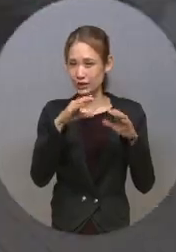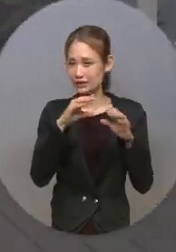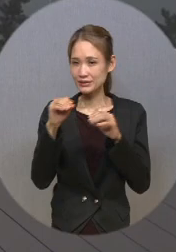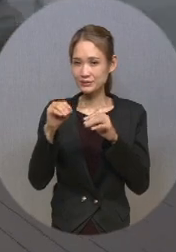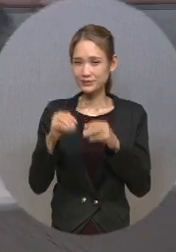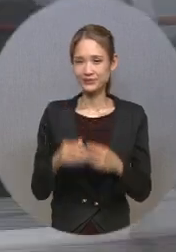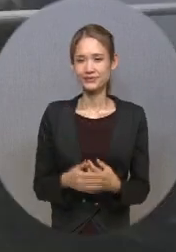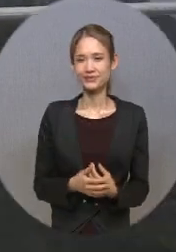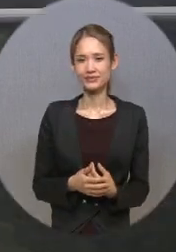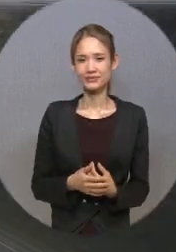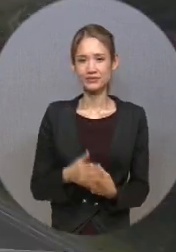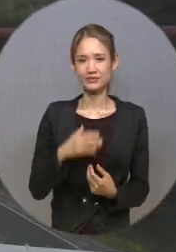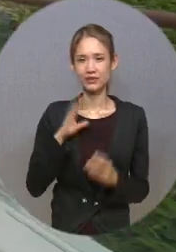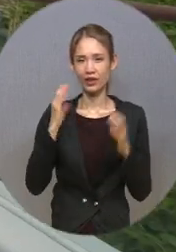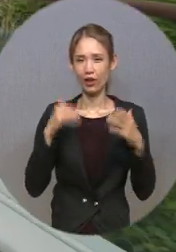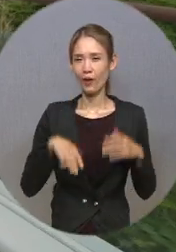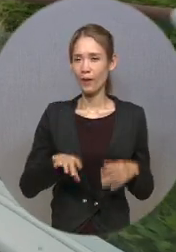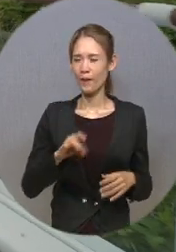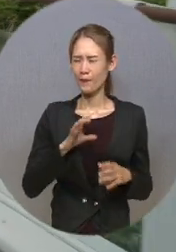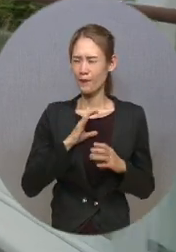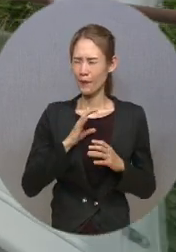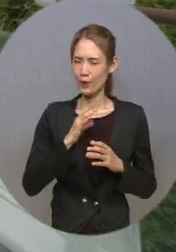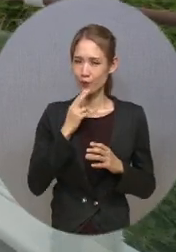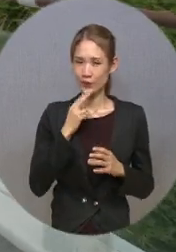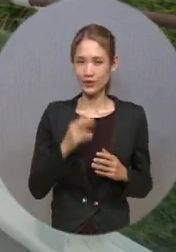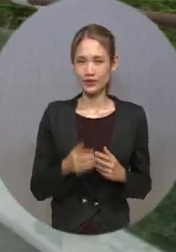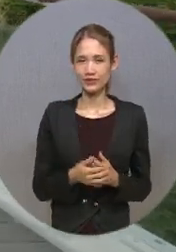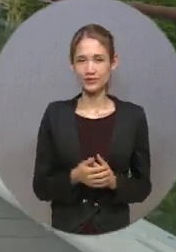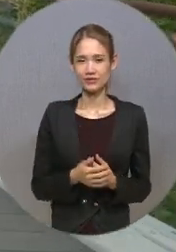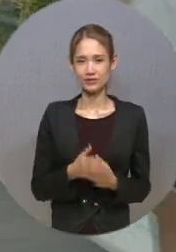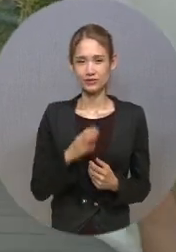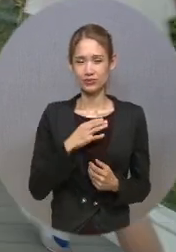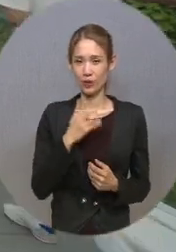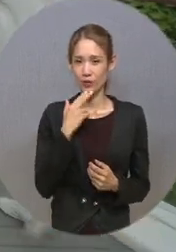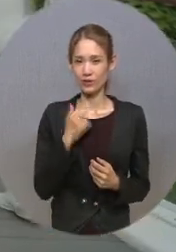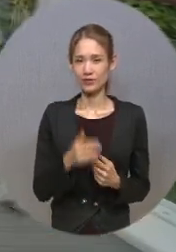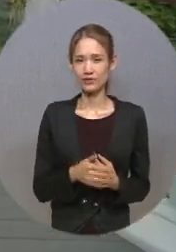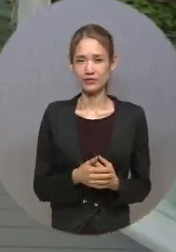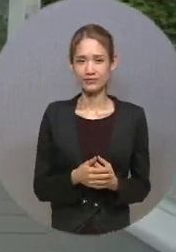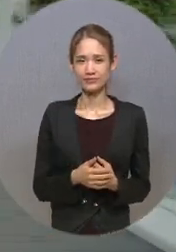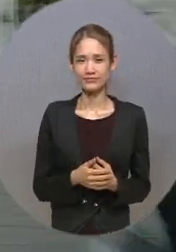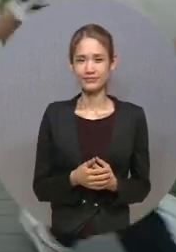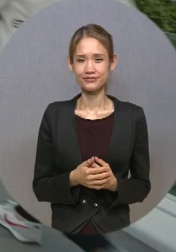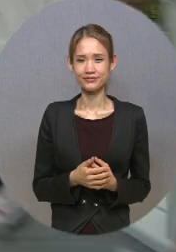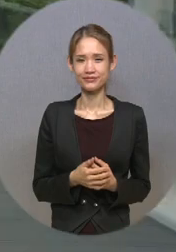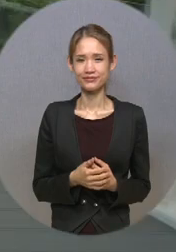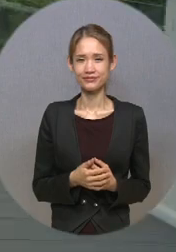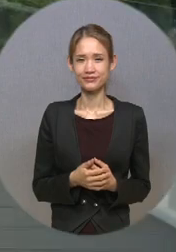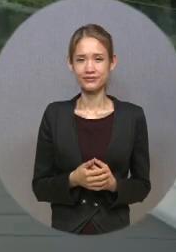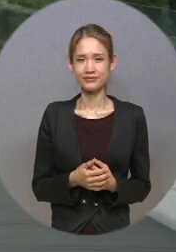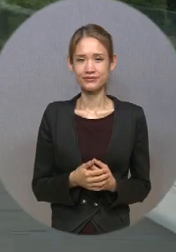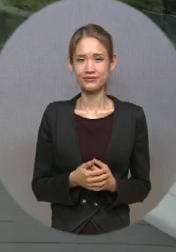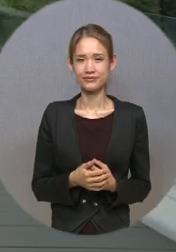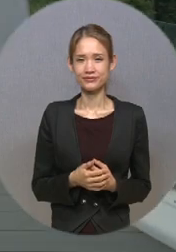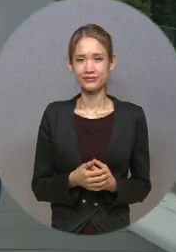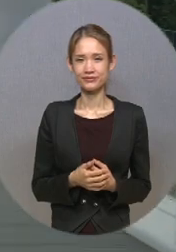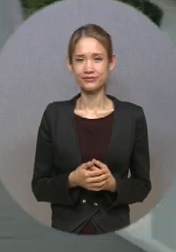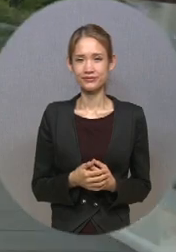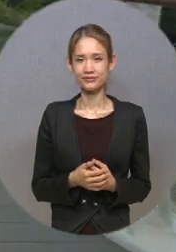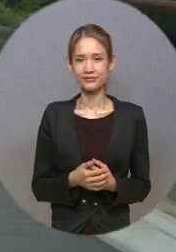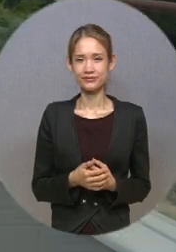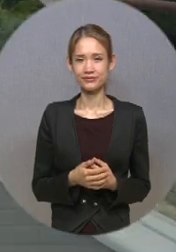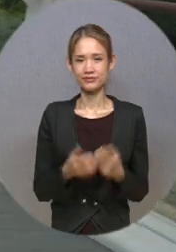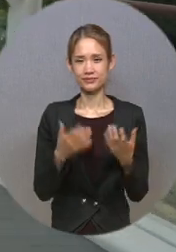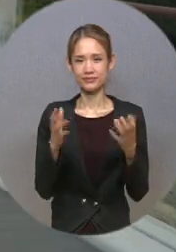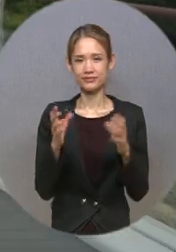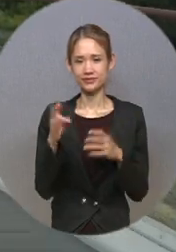그랬습니다. 나는 태어나서 겁먹어본 적이 없어가지고. 난 무섭지가 않아. 나는 하나도 무섭지가 않아. 하나도 무섭지가 않아. 어, 클럽에 클럽.